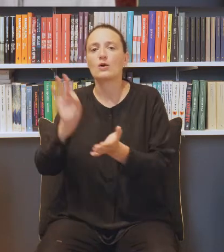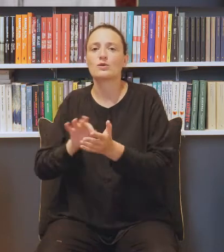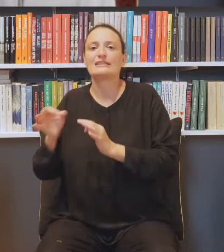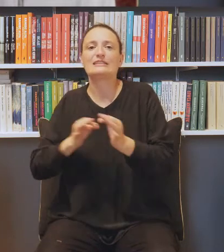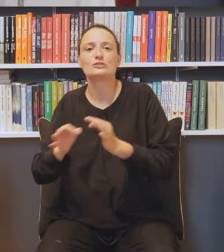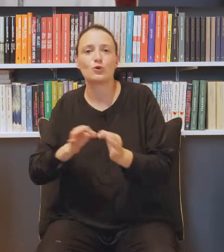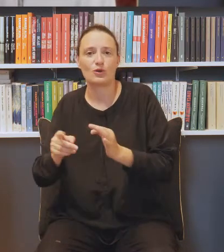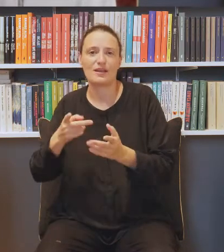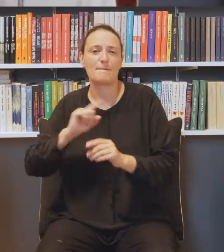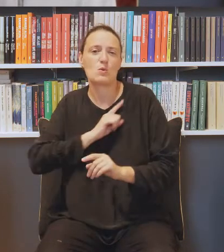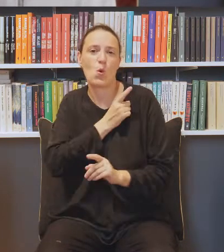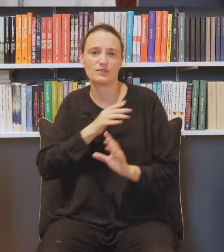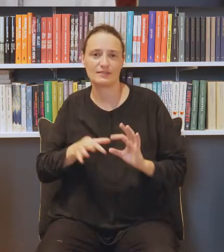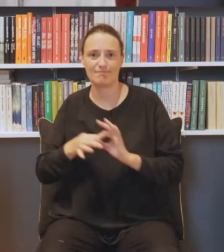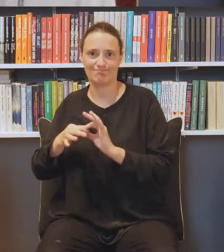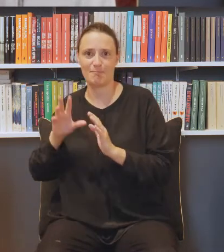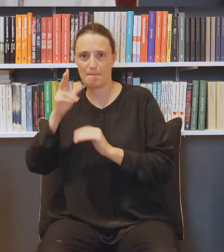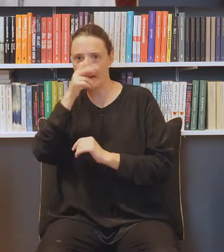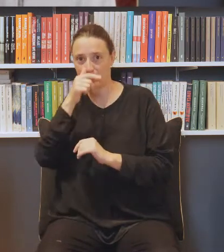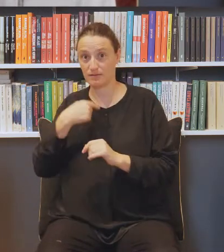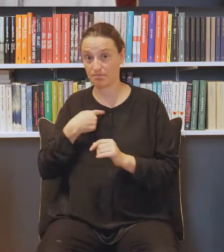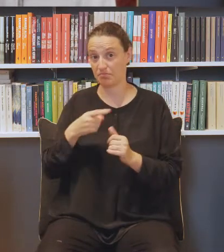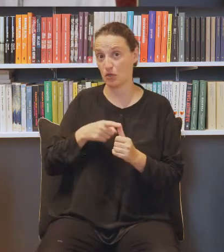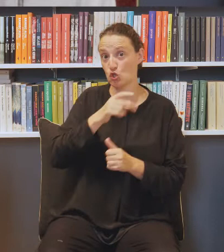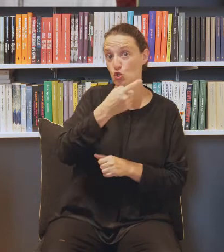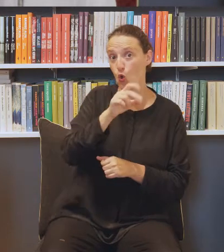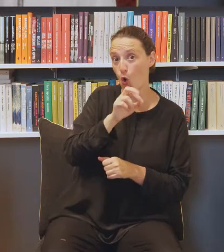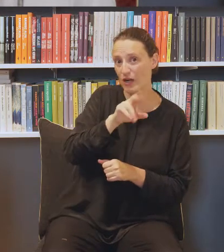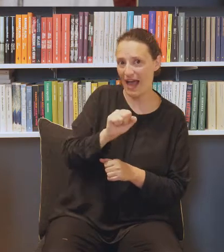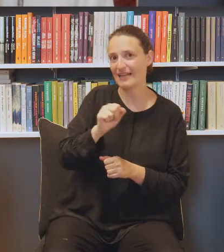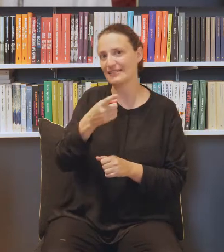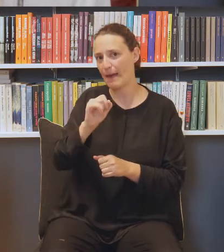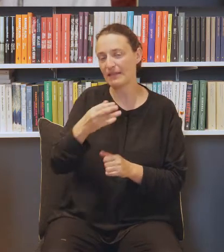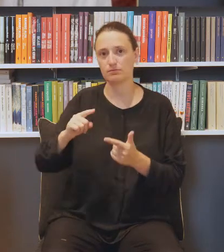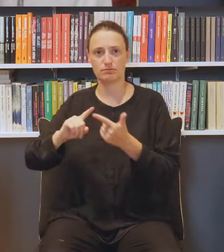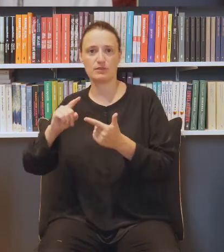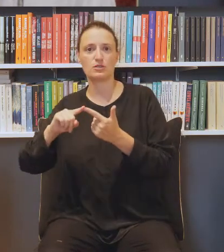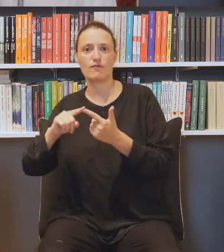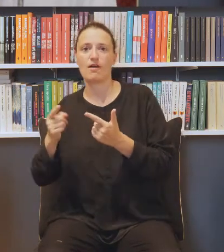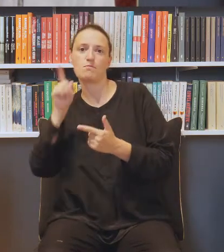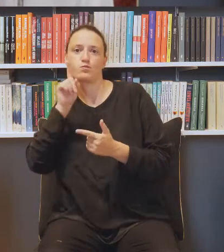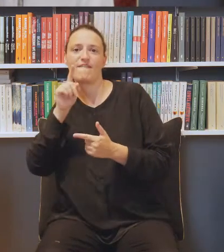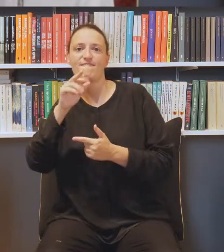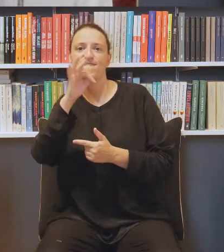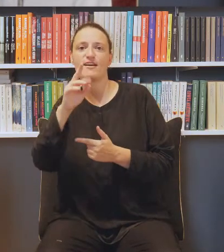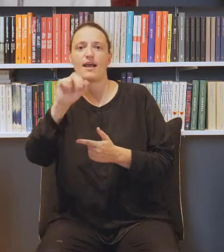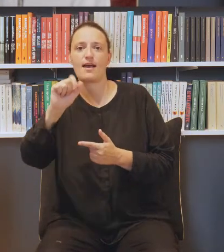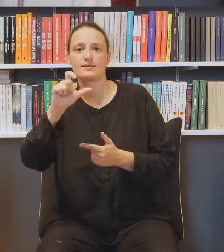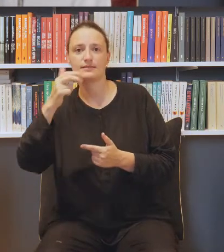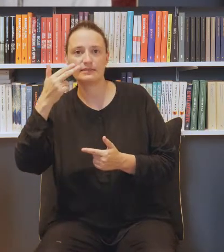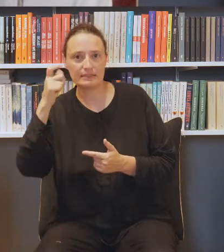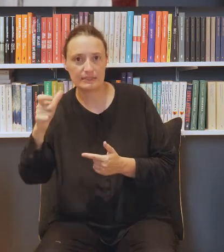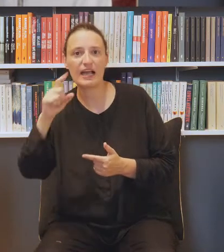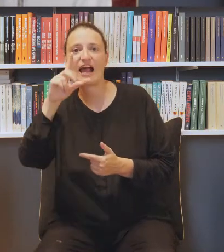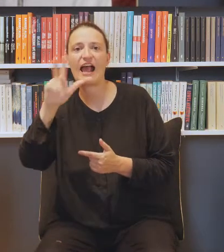i Franz Kafka. Ja patrzę, Franz Kafka w Fabianicach, wyczytam. A i okazało się, że